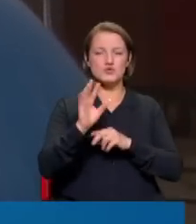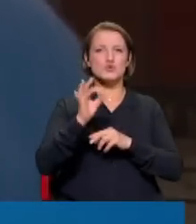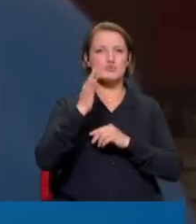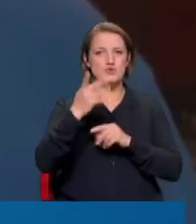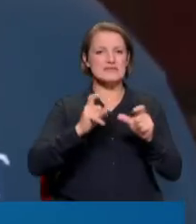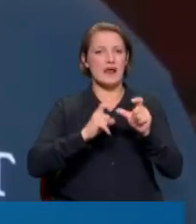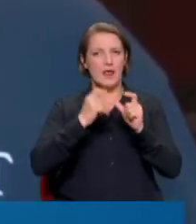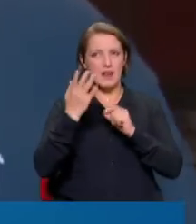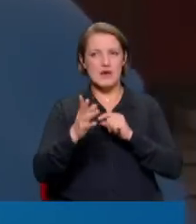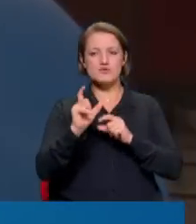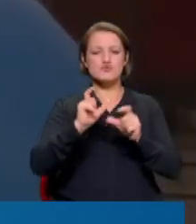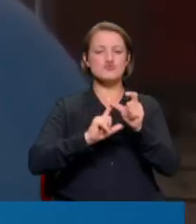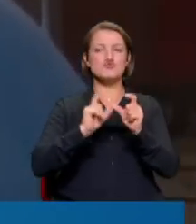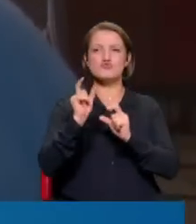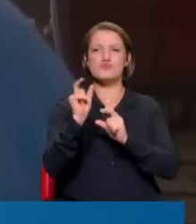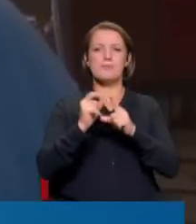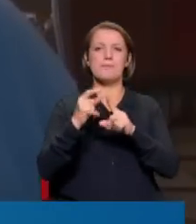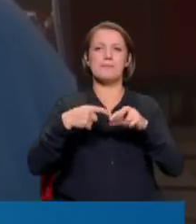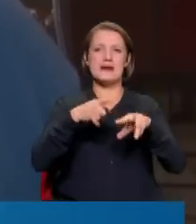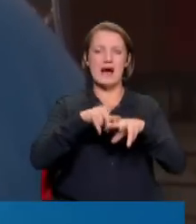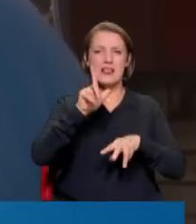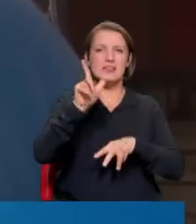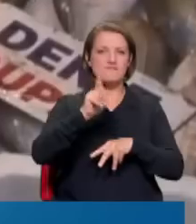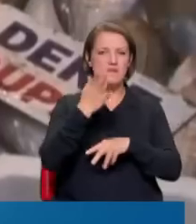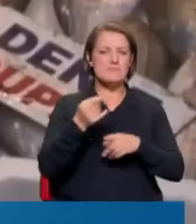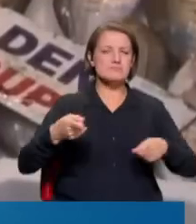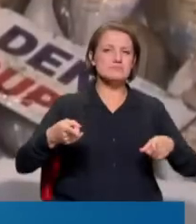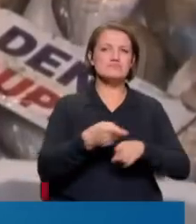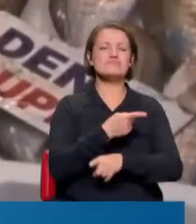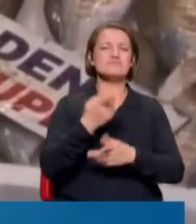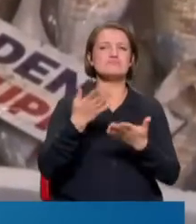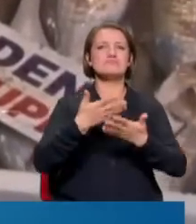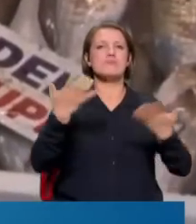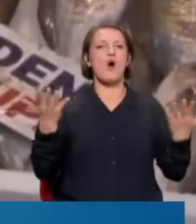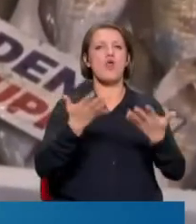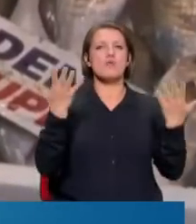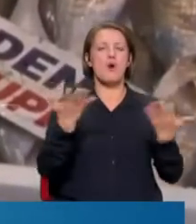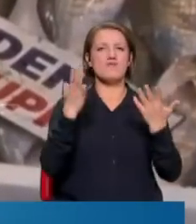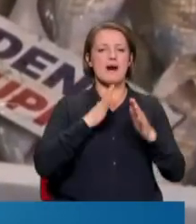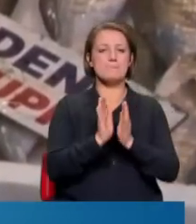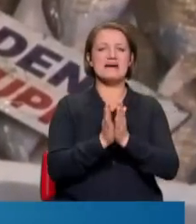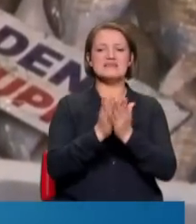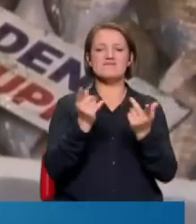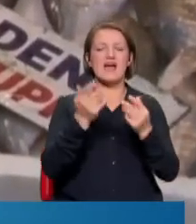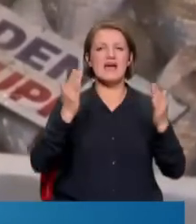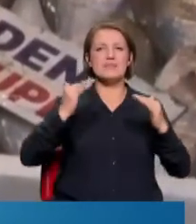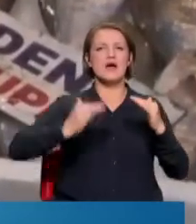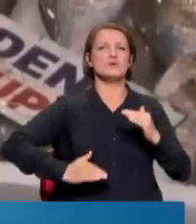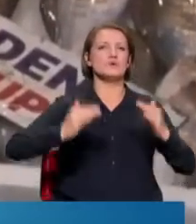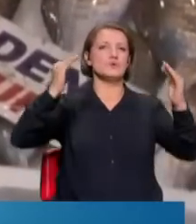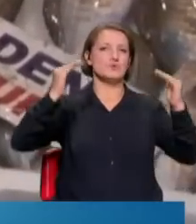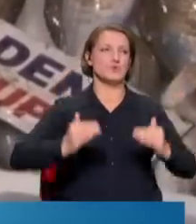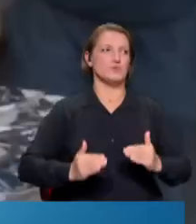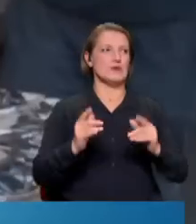sardalya çuka levrek Her çeşit balımız var şu an balık bollaştı Mersin'de fiyatlar en alt seviyeye